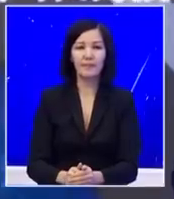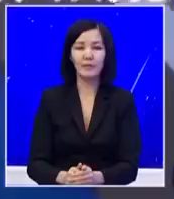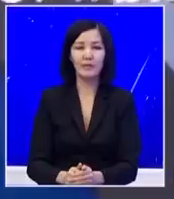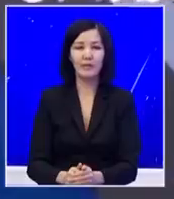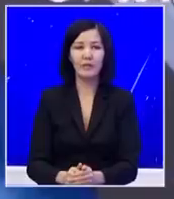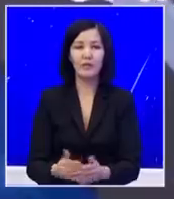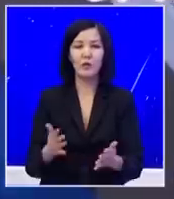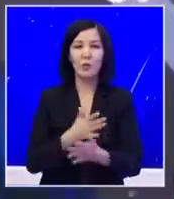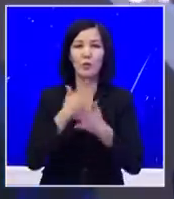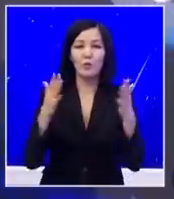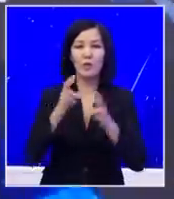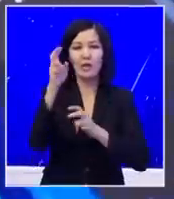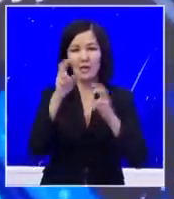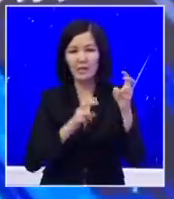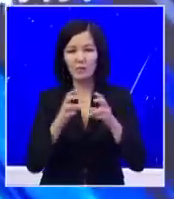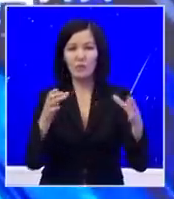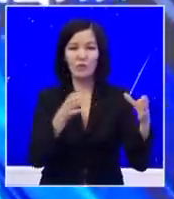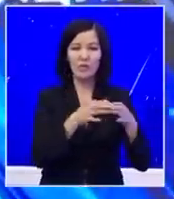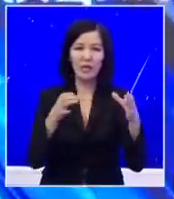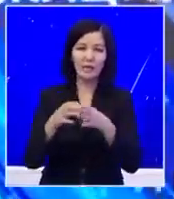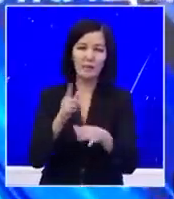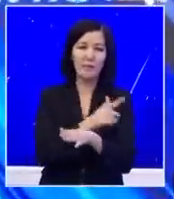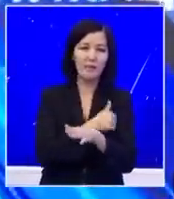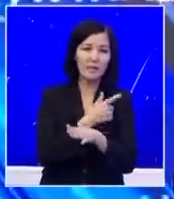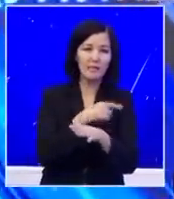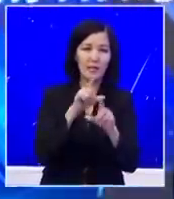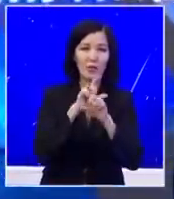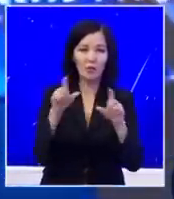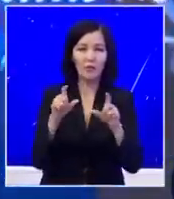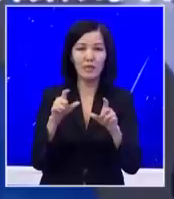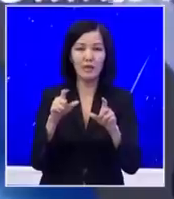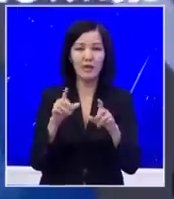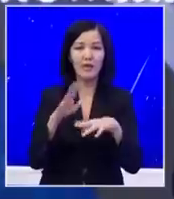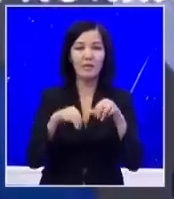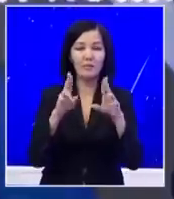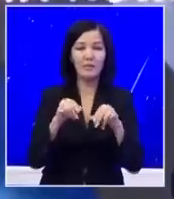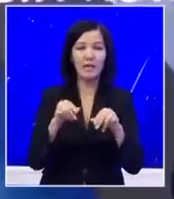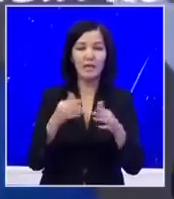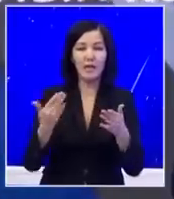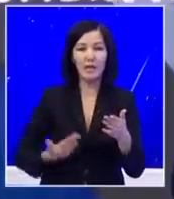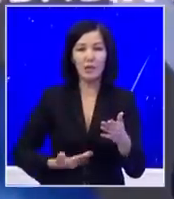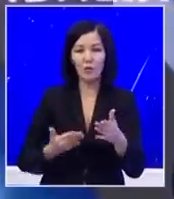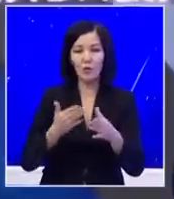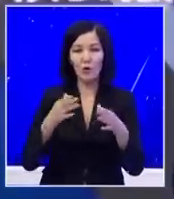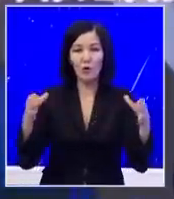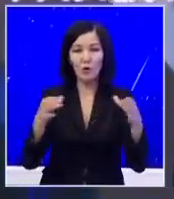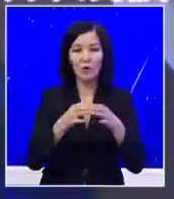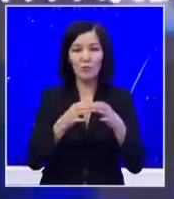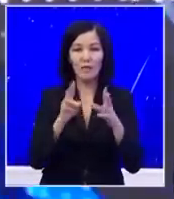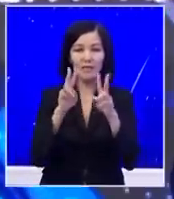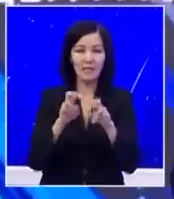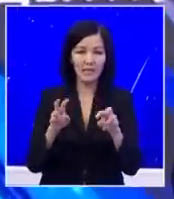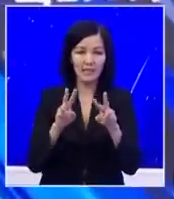Осындай үлкен коллективтерге шығып, медициналық ұйымдарда, арнайы әлеуметтік ұйымдарда біз осындай скрининг